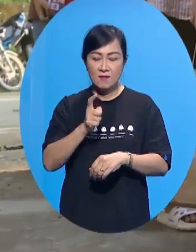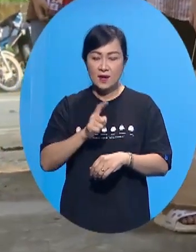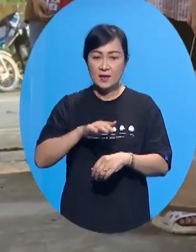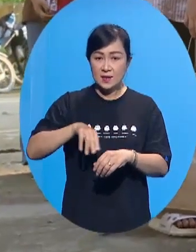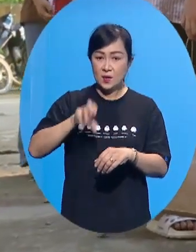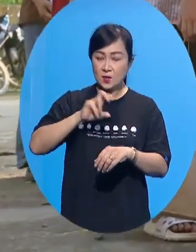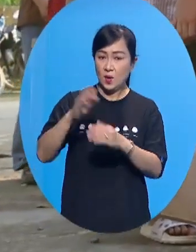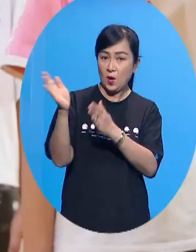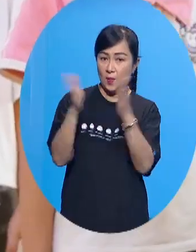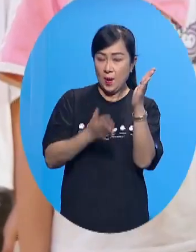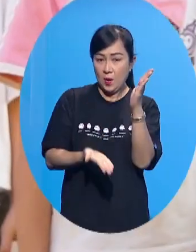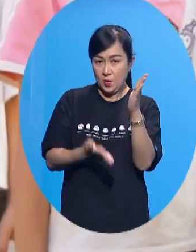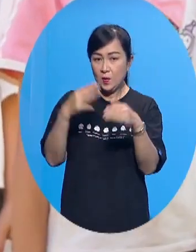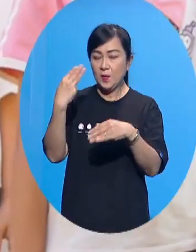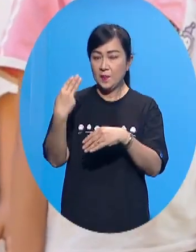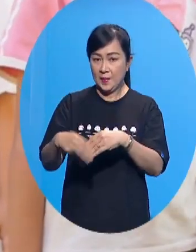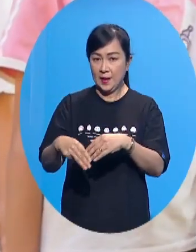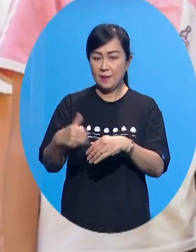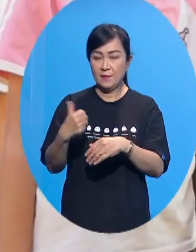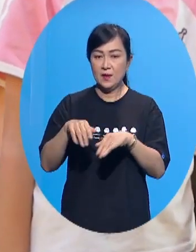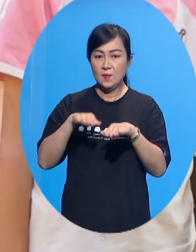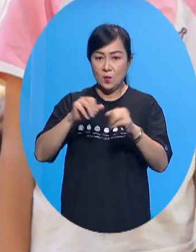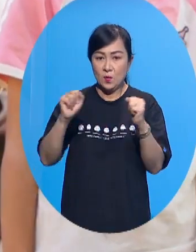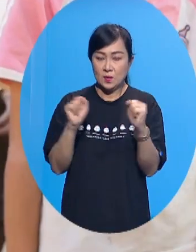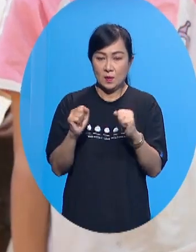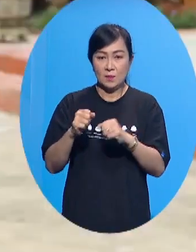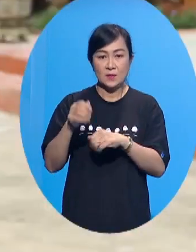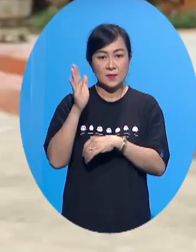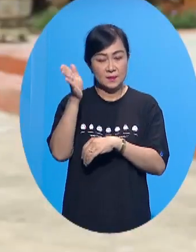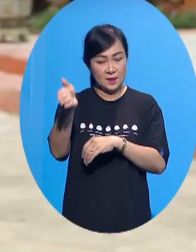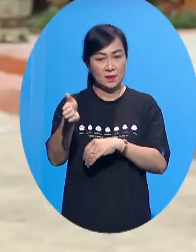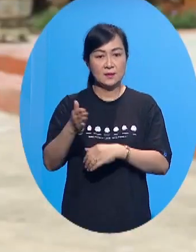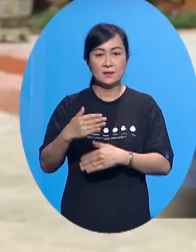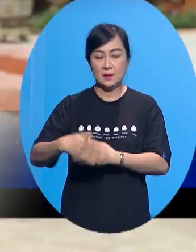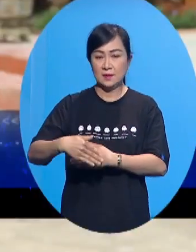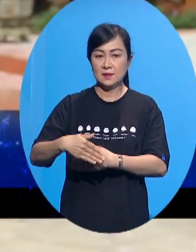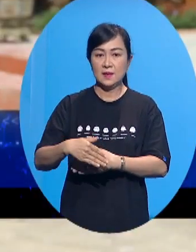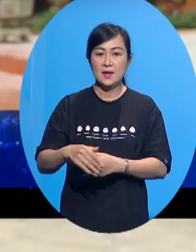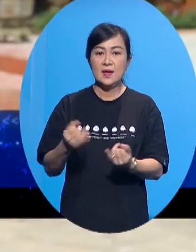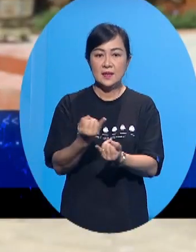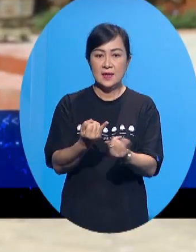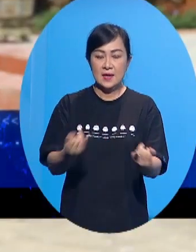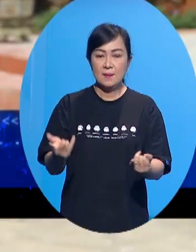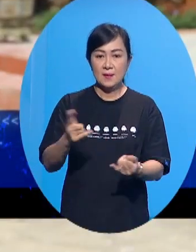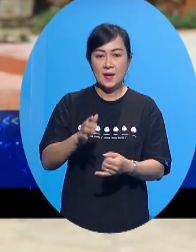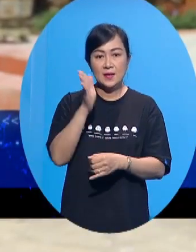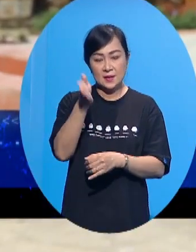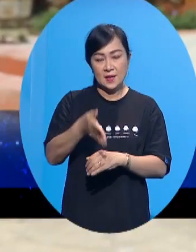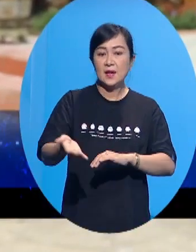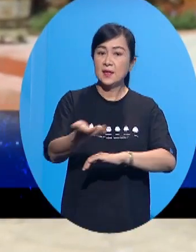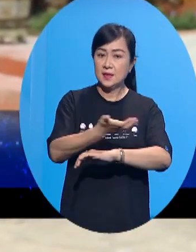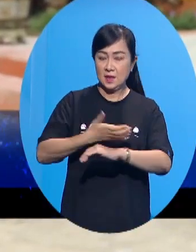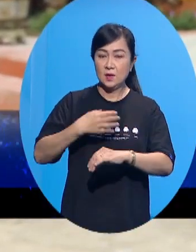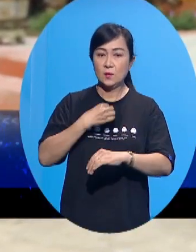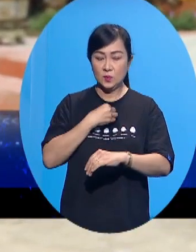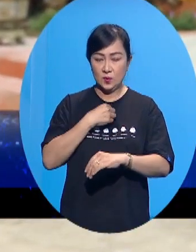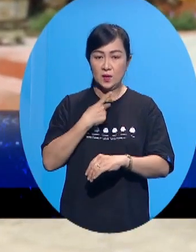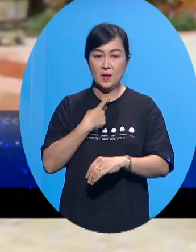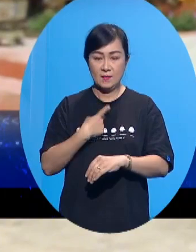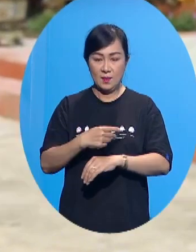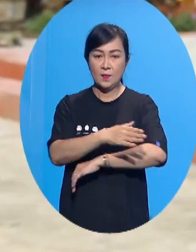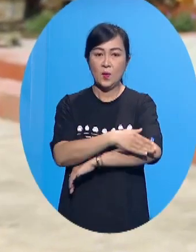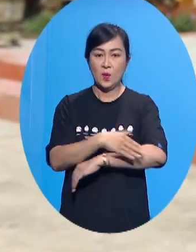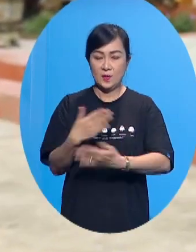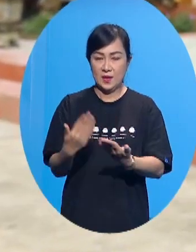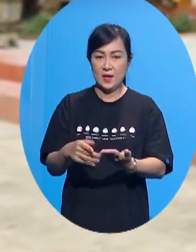sau giai đoạn bão lũ mà còn bởi mùa đông sắp tới. Trẻ em chính là tương lai của đất nước. Chúng tôi hy vọng sự hỗ trợ